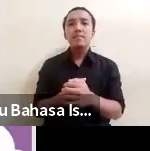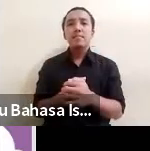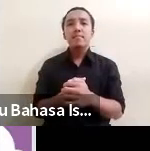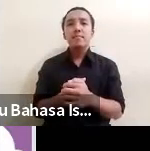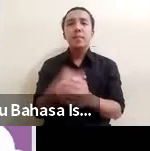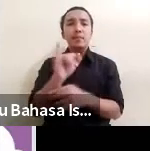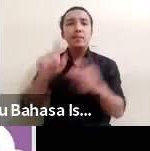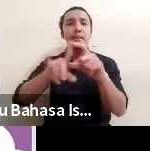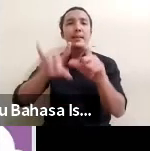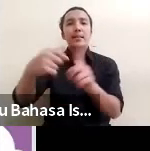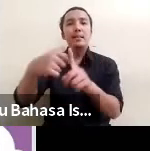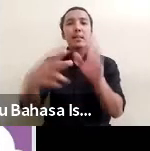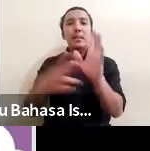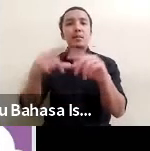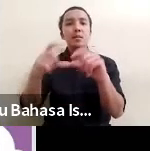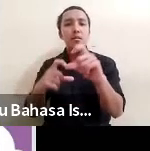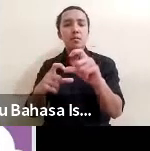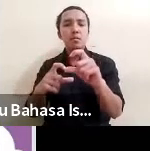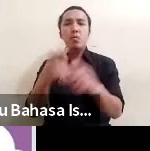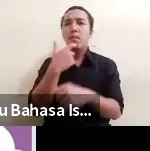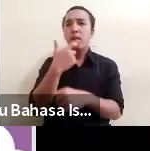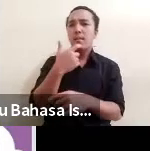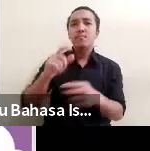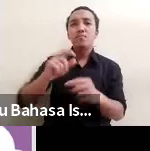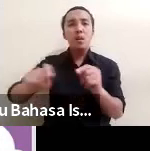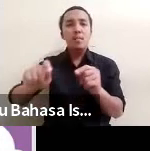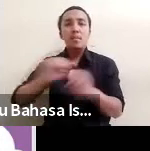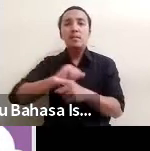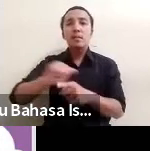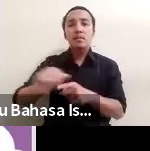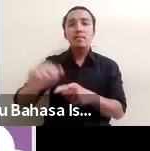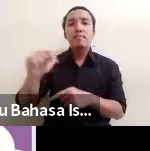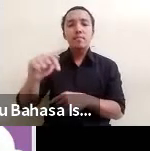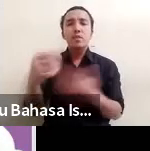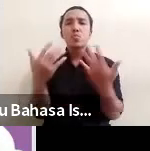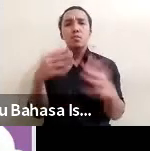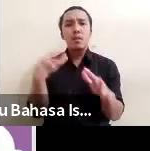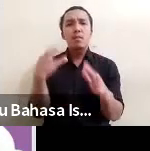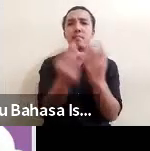guru-guru untuk mengajar 85 sekolah inklusi. Dan ini dianggarkan dan kita kawal.